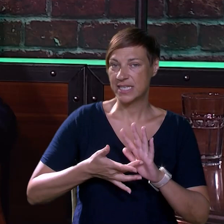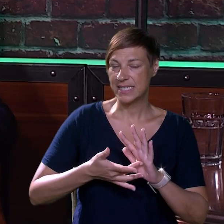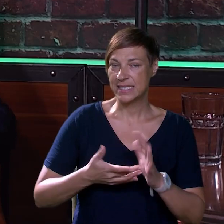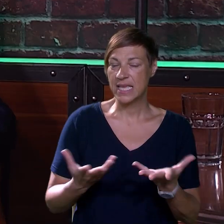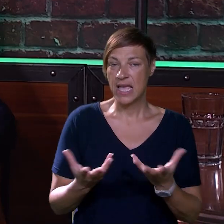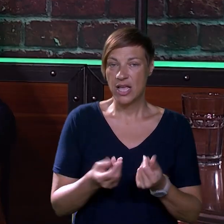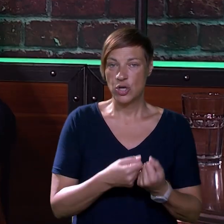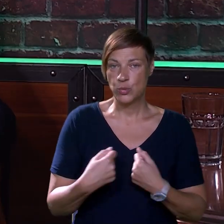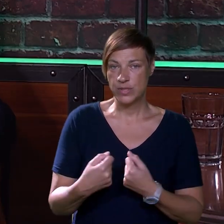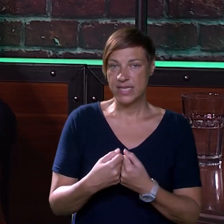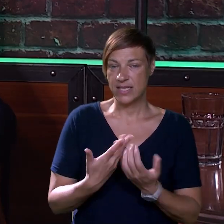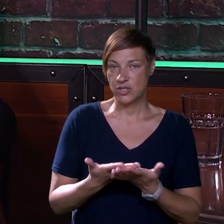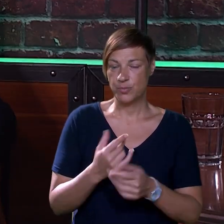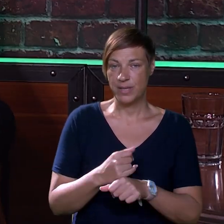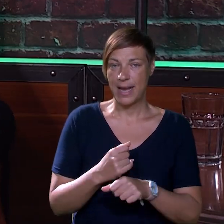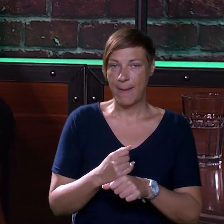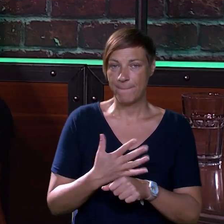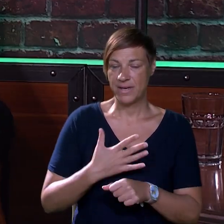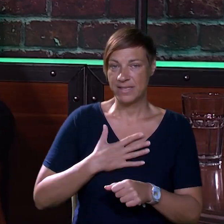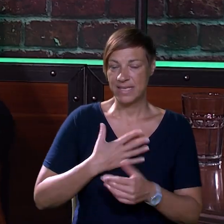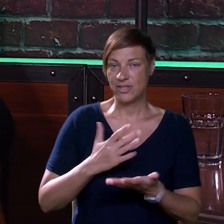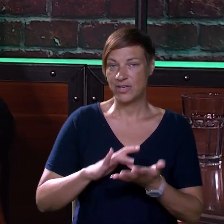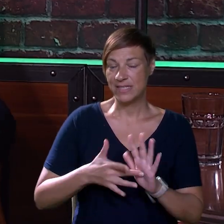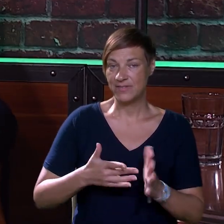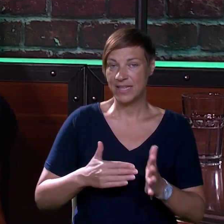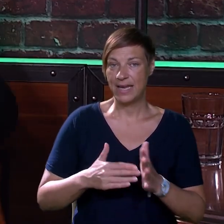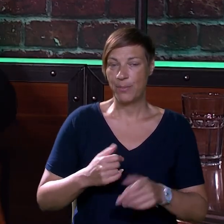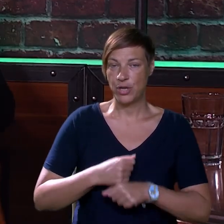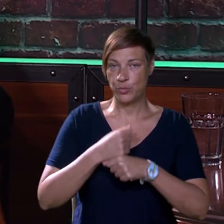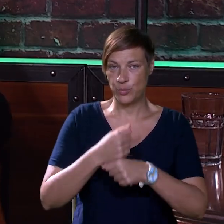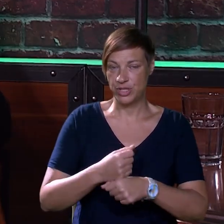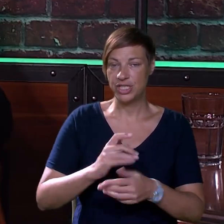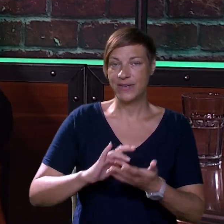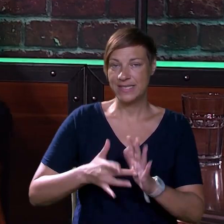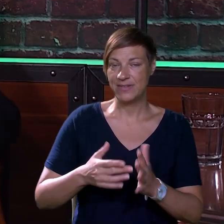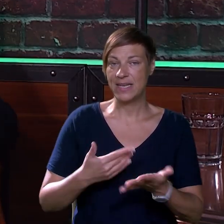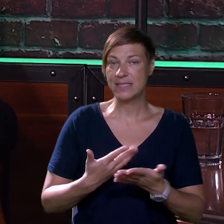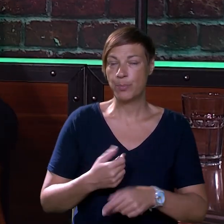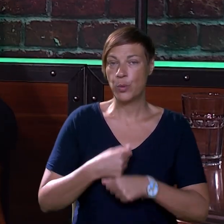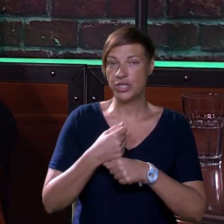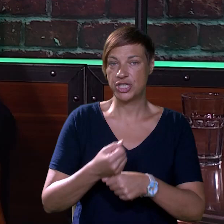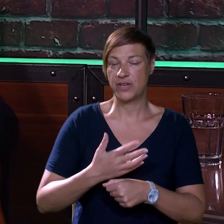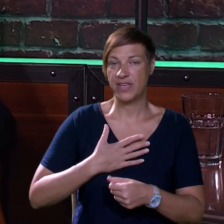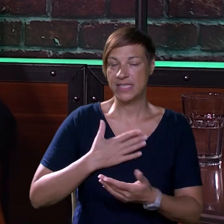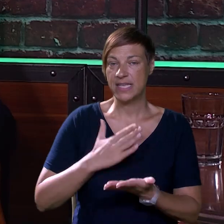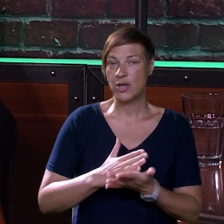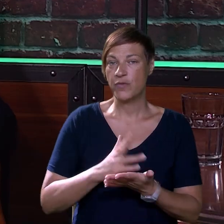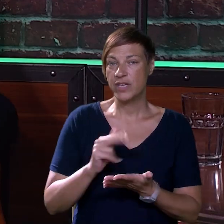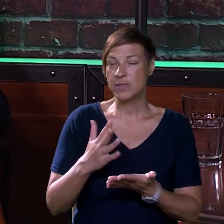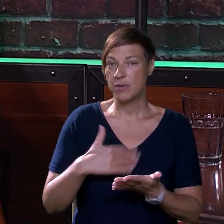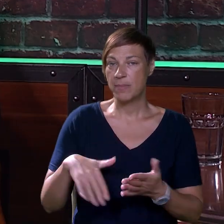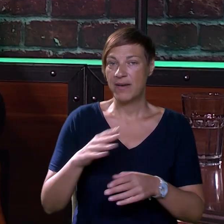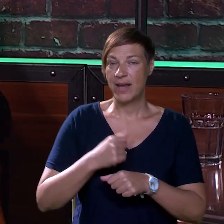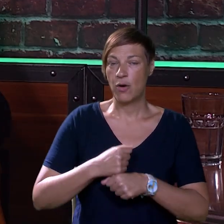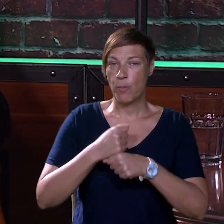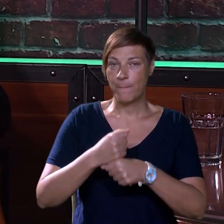cijelu zajednicu što smo mi to napravili. I zato nas svi trebaju podržati. I svi nas podržavaju, ja sam rekao, uvijek smo imali veliki